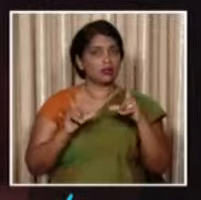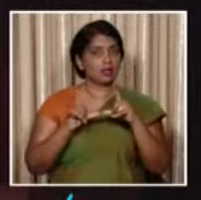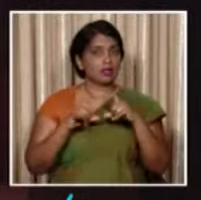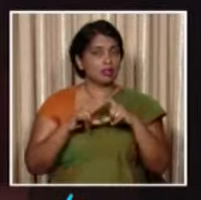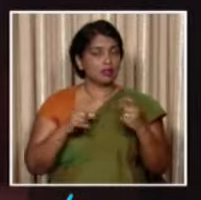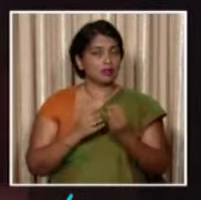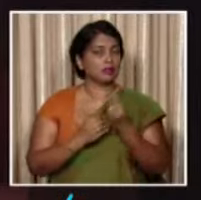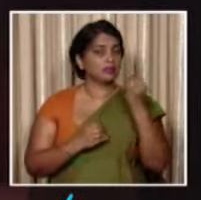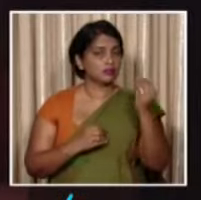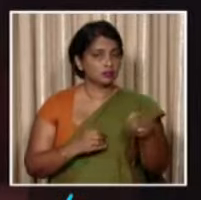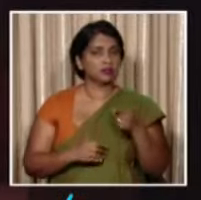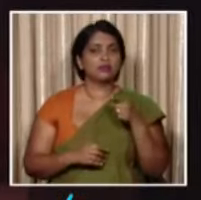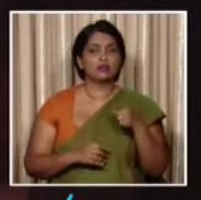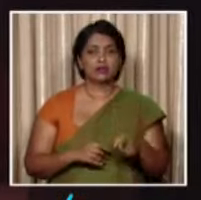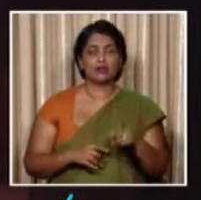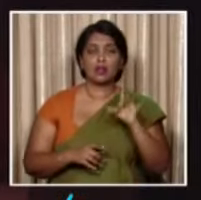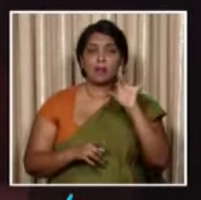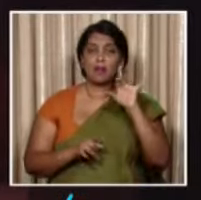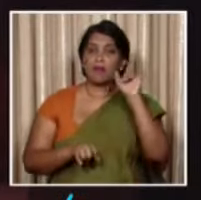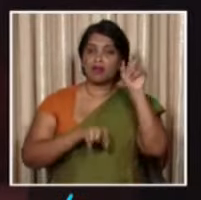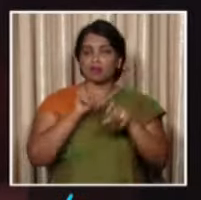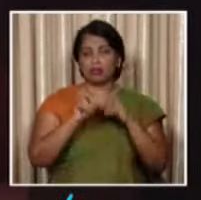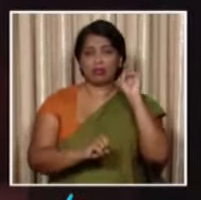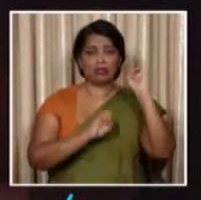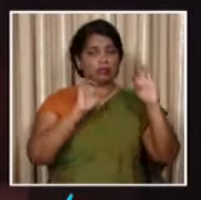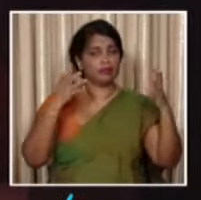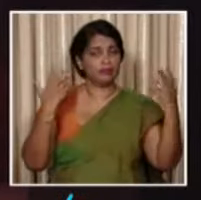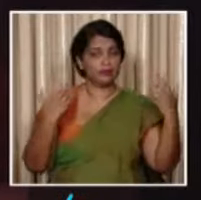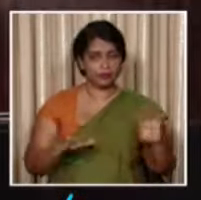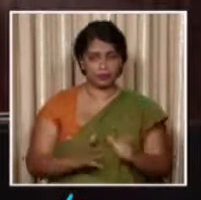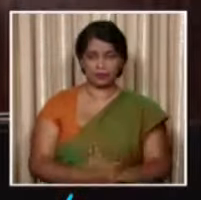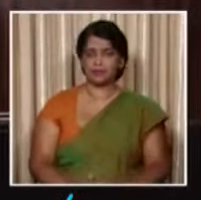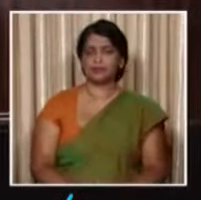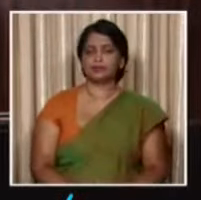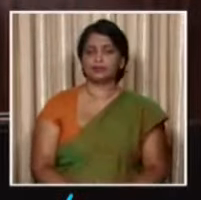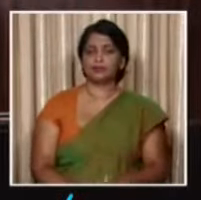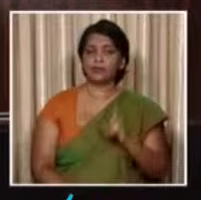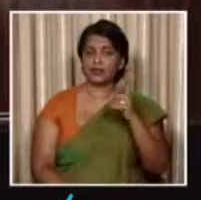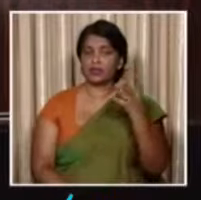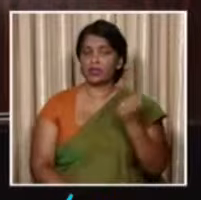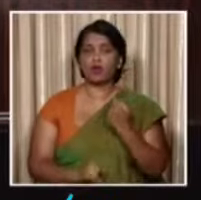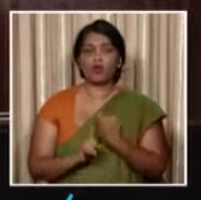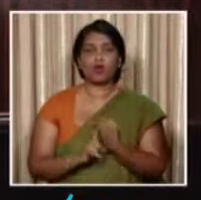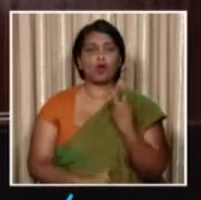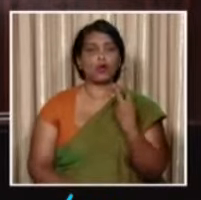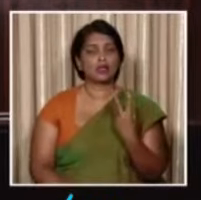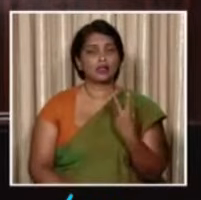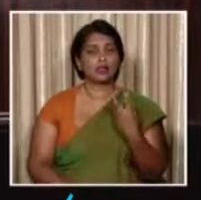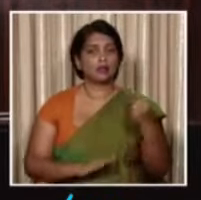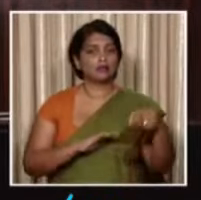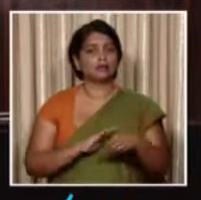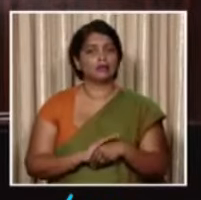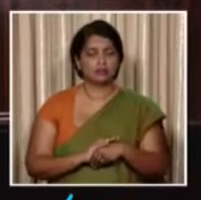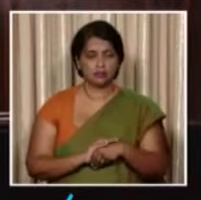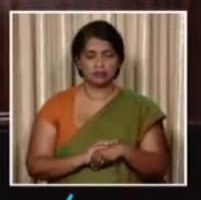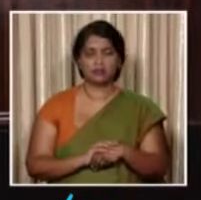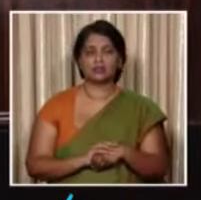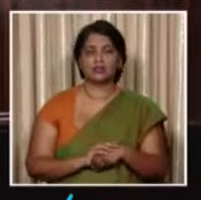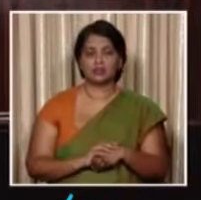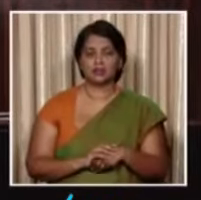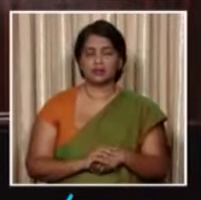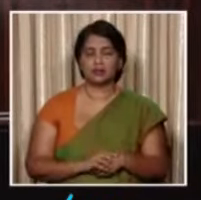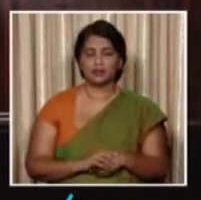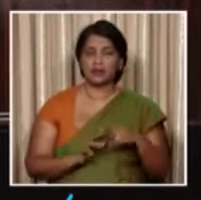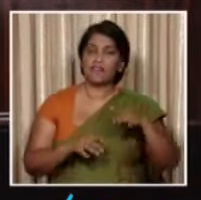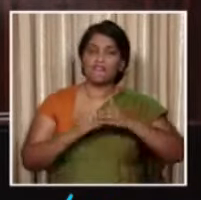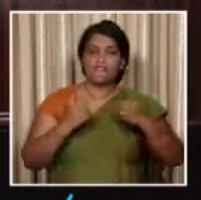යටතේ ලබා දෙන්නට දැන් 15කට දීලා ඉවරයි. විපක්ෂ නැතුවම අපේ එක්කෙනාගෙන් ගන්නවලු කෝටි 2ක් කප්පමක්. රාජමතුමා වෙනම උත්තර දෙනවා